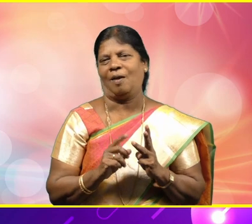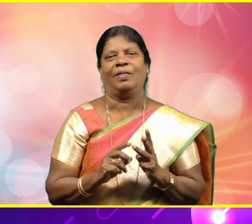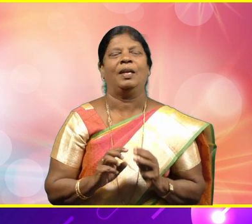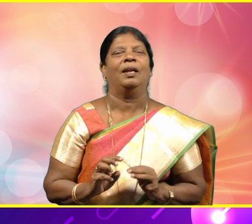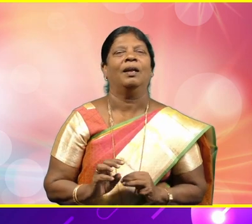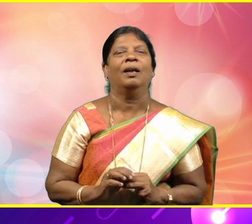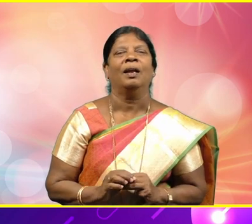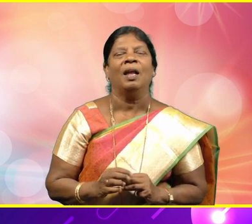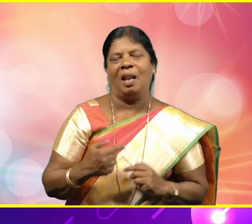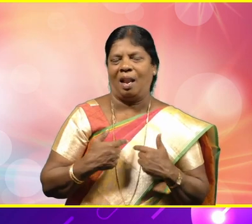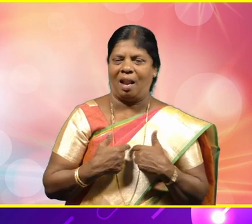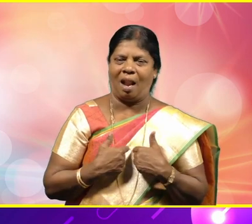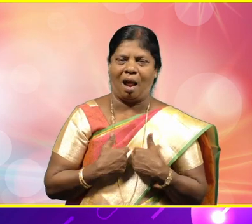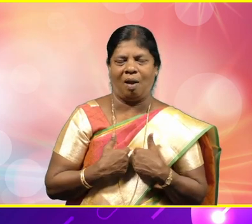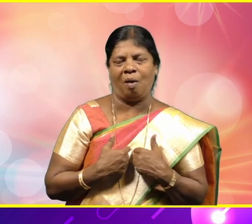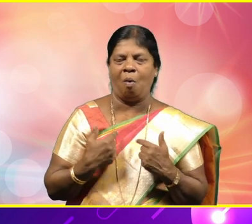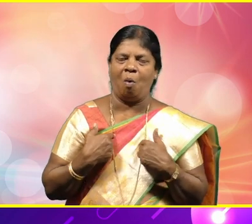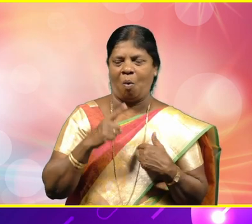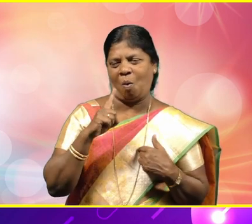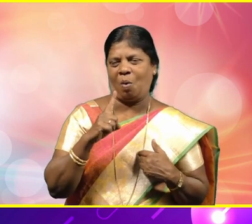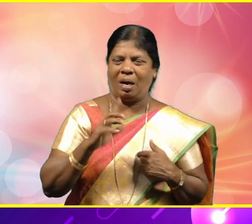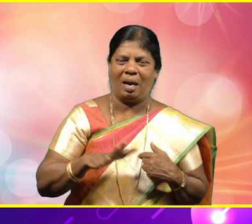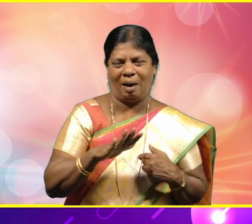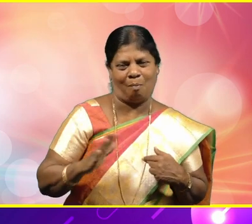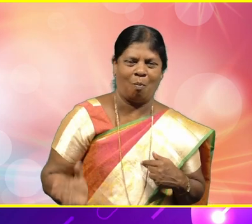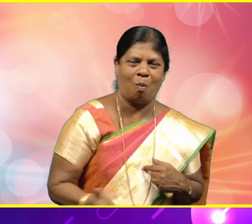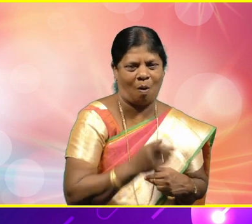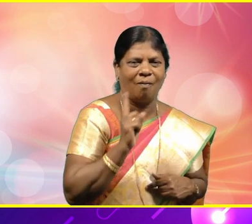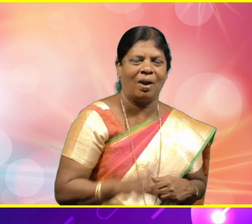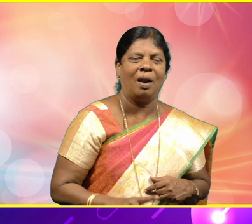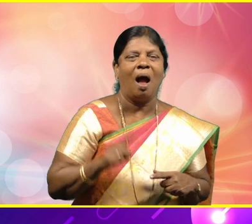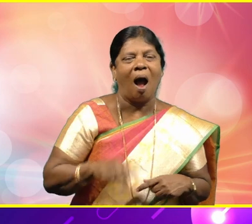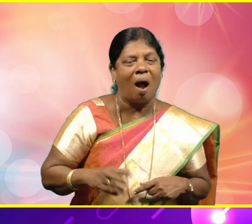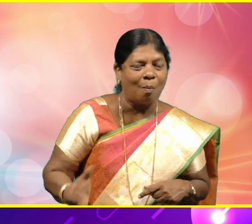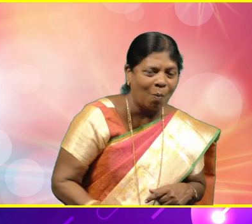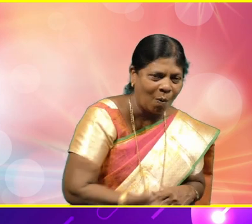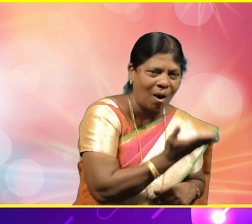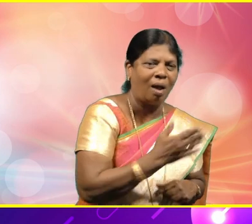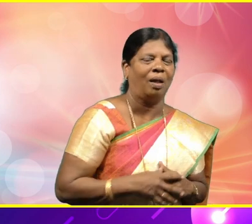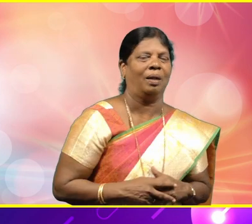நிலையில், நான் ஓரிடத்திற்கு செல்ல வேண்டும், அங்கு போனால்